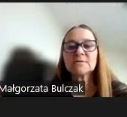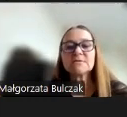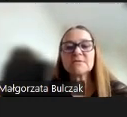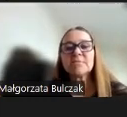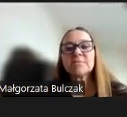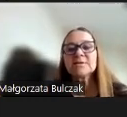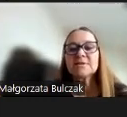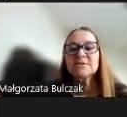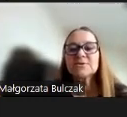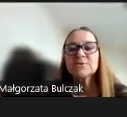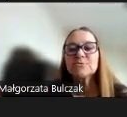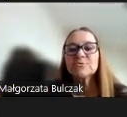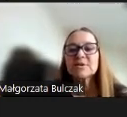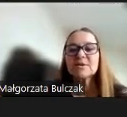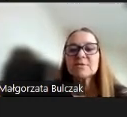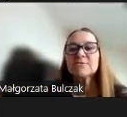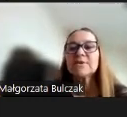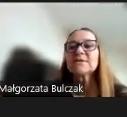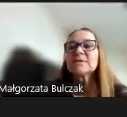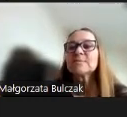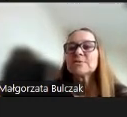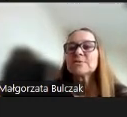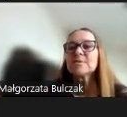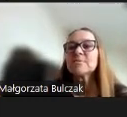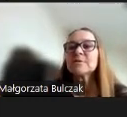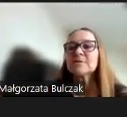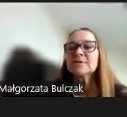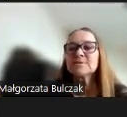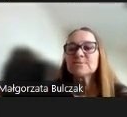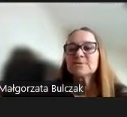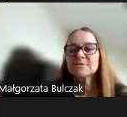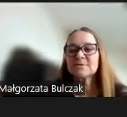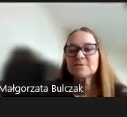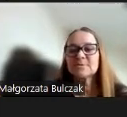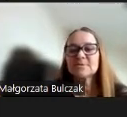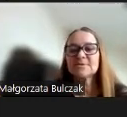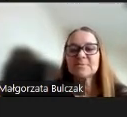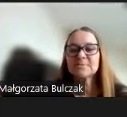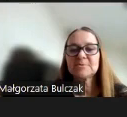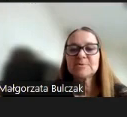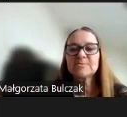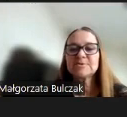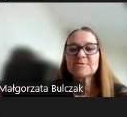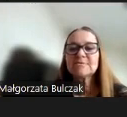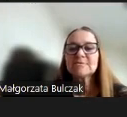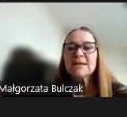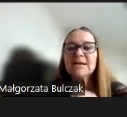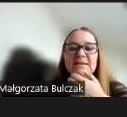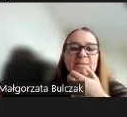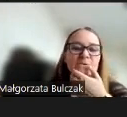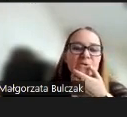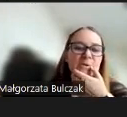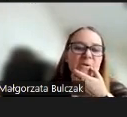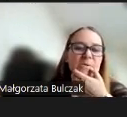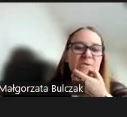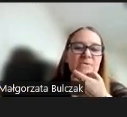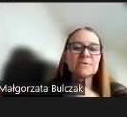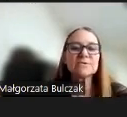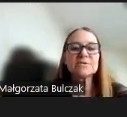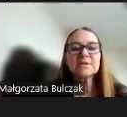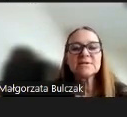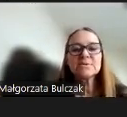Szkoła dostępna dla każdego ucznia, otwarta na potrzeby, teraz muszę coś zrobić z tym, żeby to przesunąć, na potrzeby